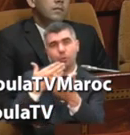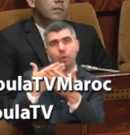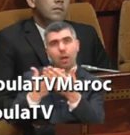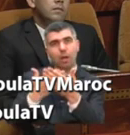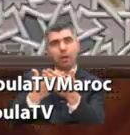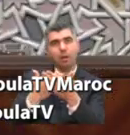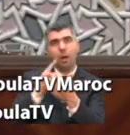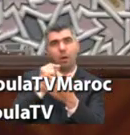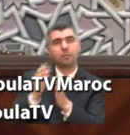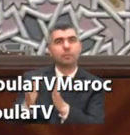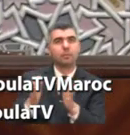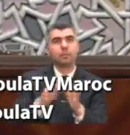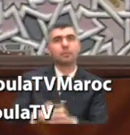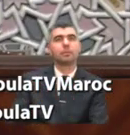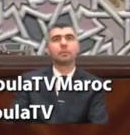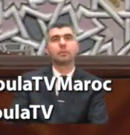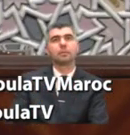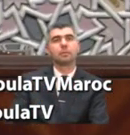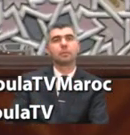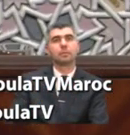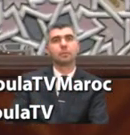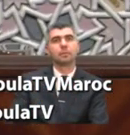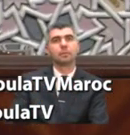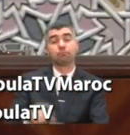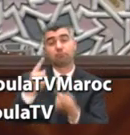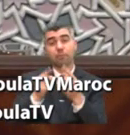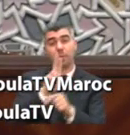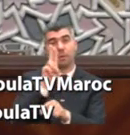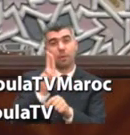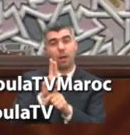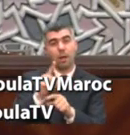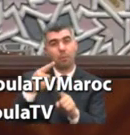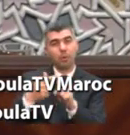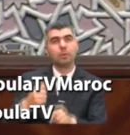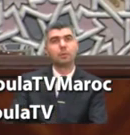شكرا سيد نائب، انتهى الوقت. هل من تعقيب إضافي آخر؟